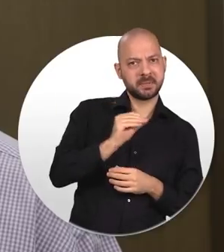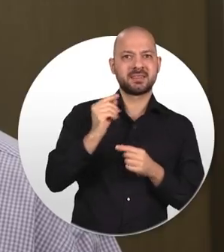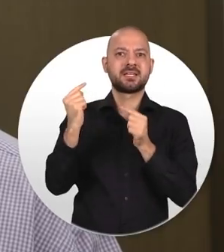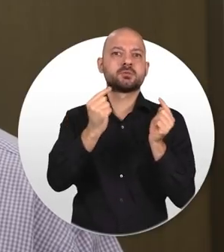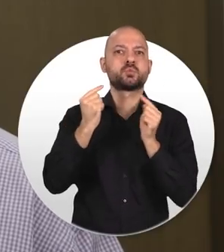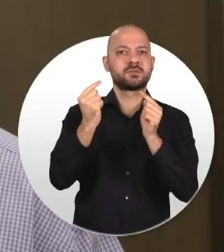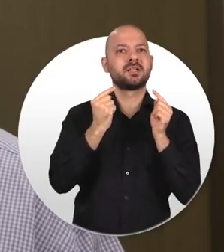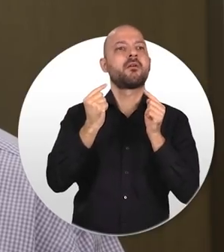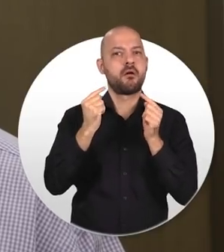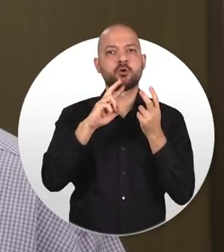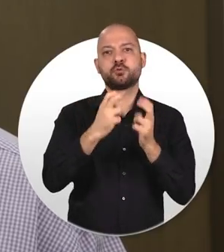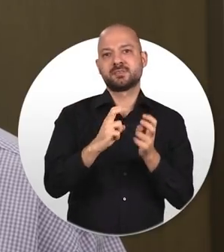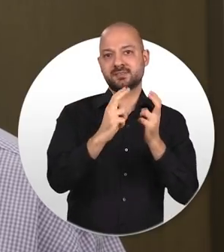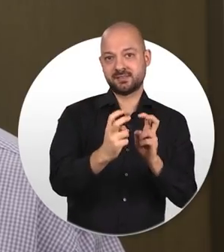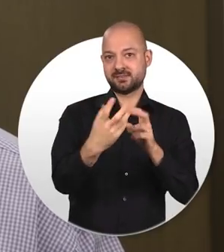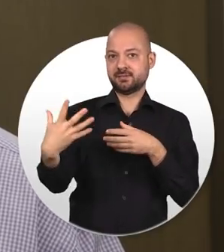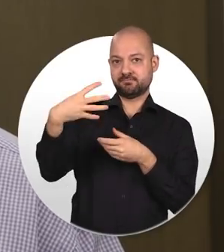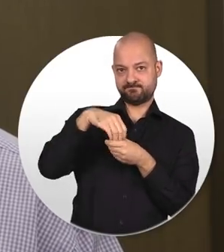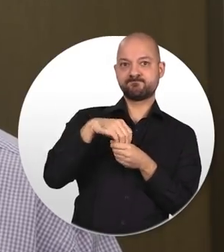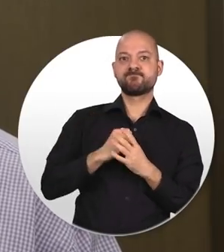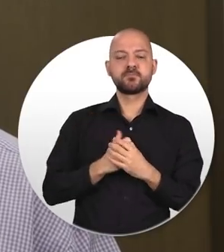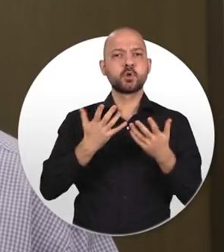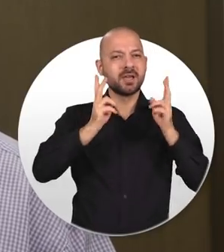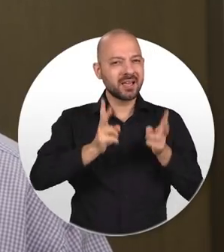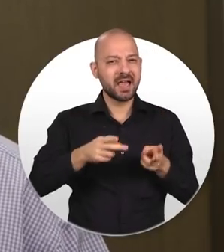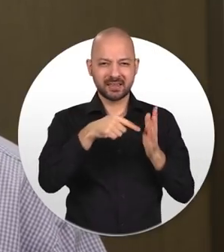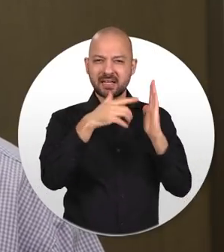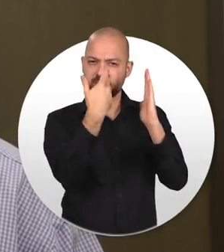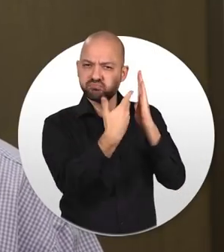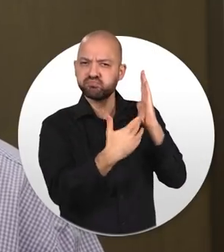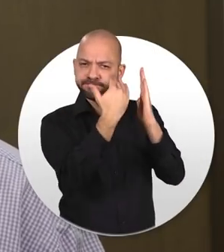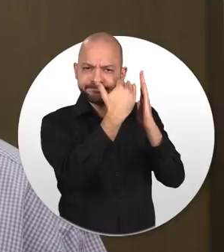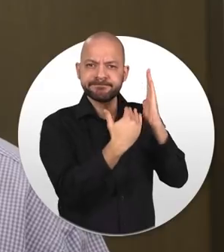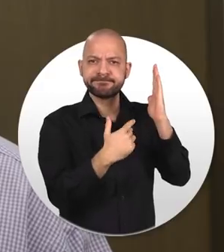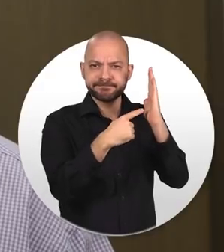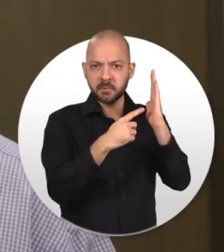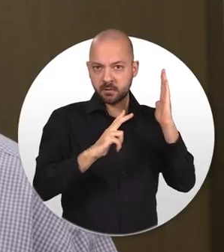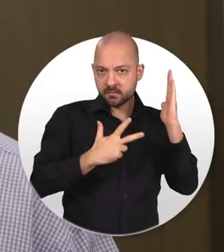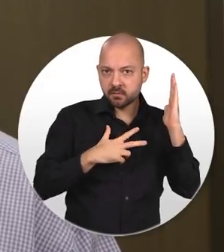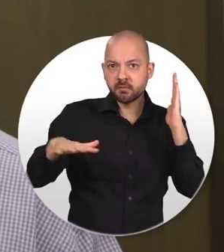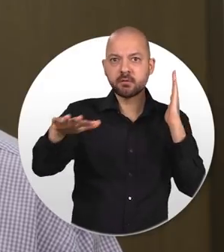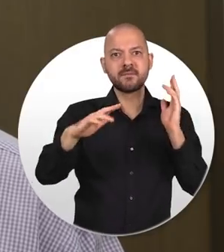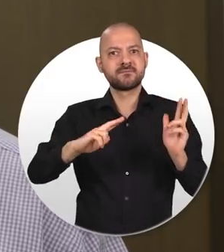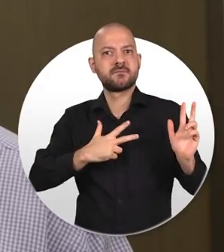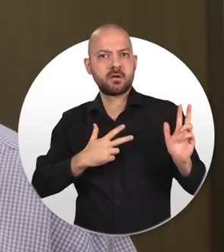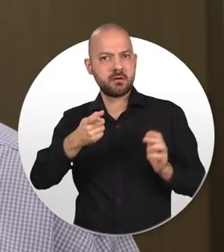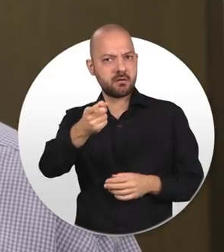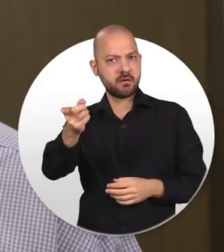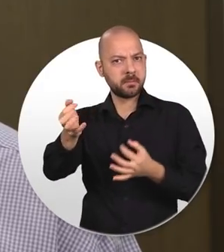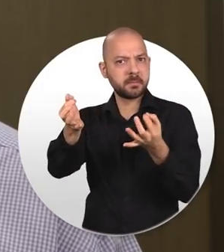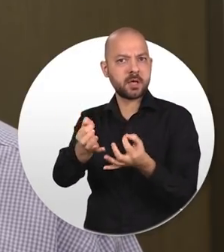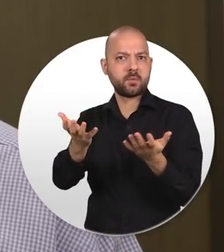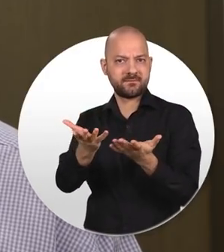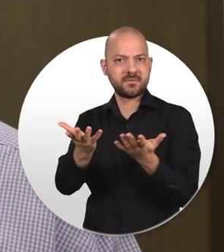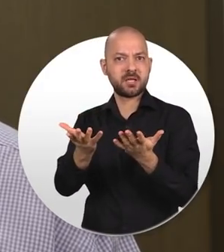wird. Rechte um ein paar Bayer stehen haben, und an der Realität auch davon ein Nutzen haben, das sind zwei